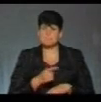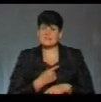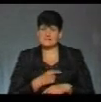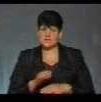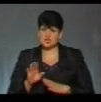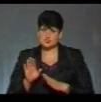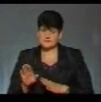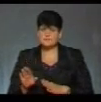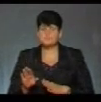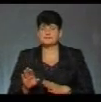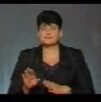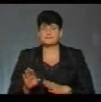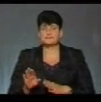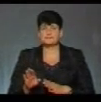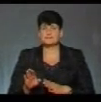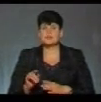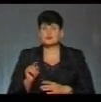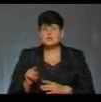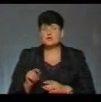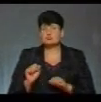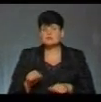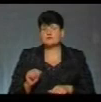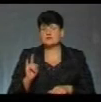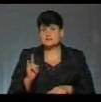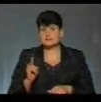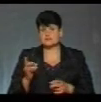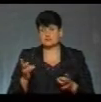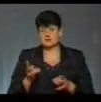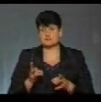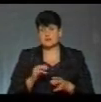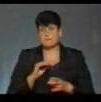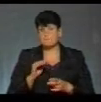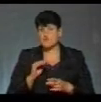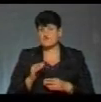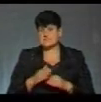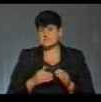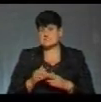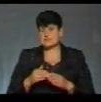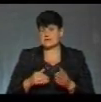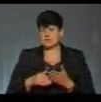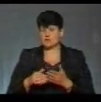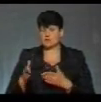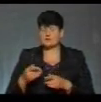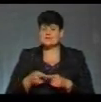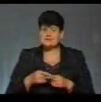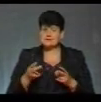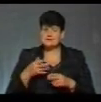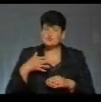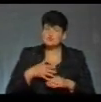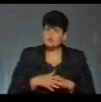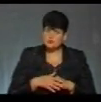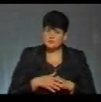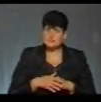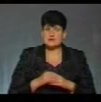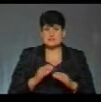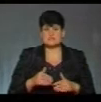так? І тоді, можливо, дитині потрібна професійна допомога. Основне – це усвідомити, визнати